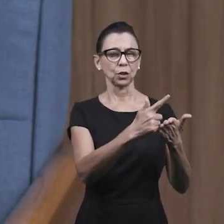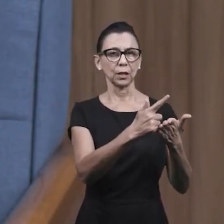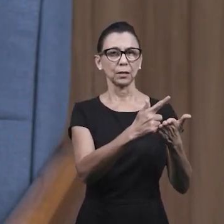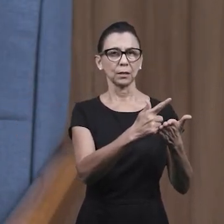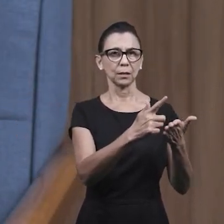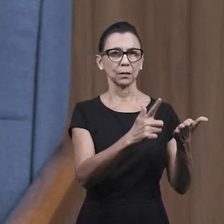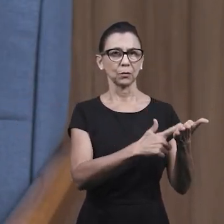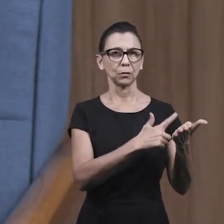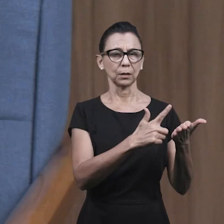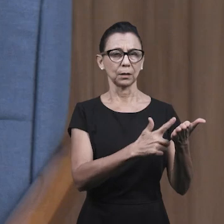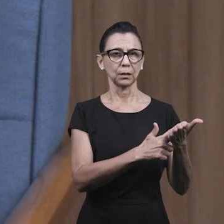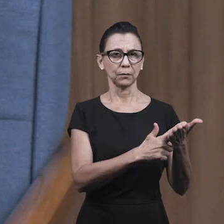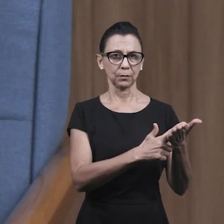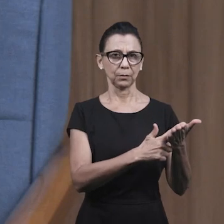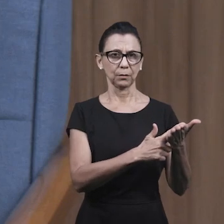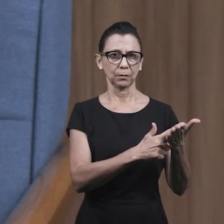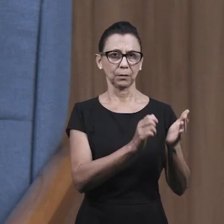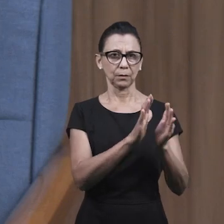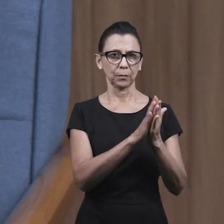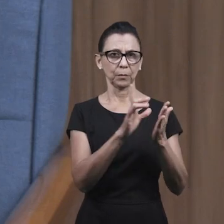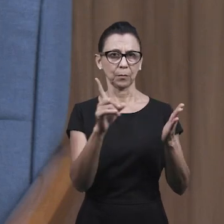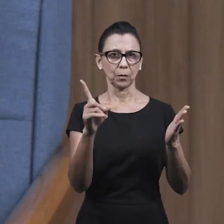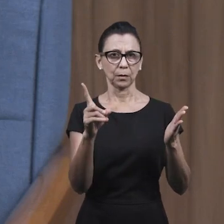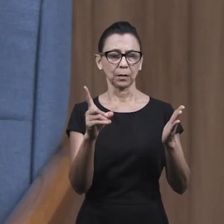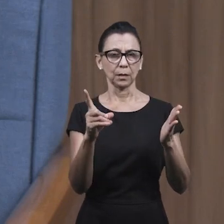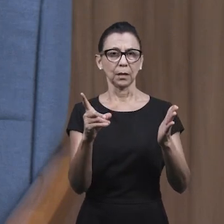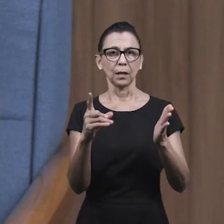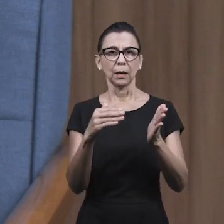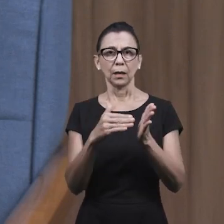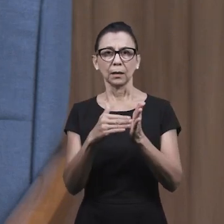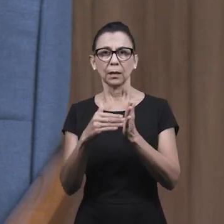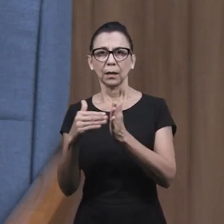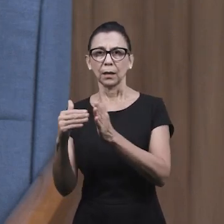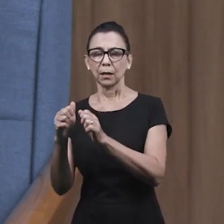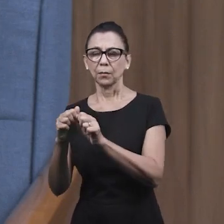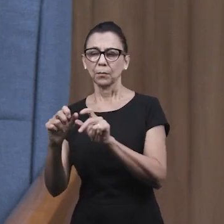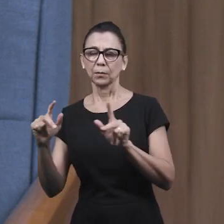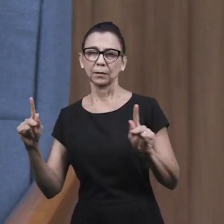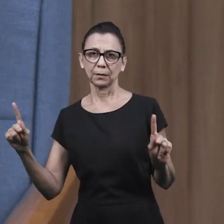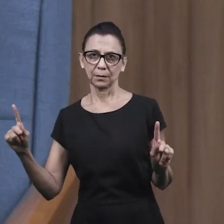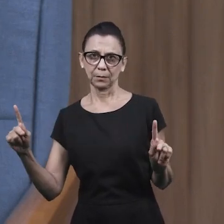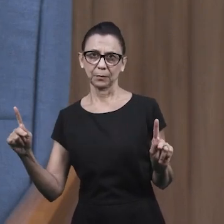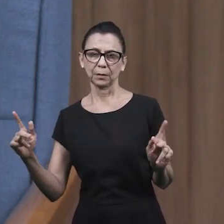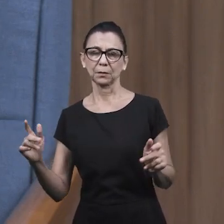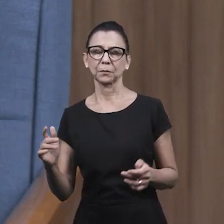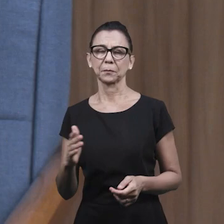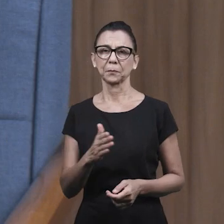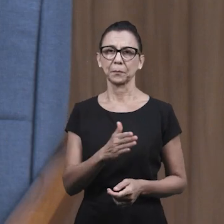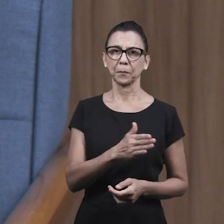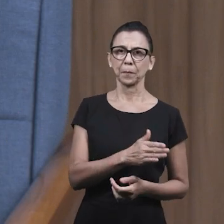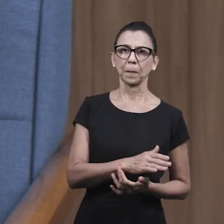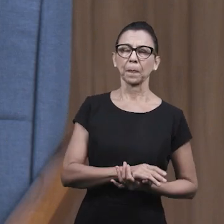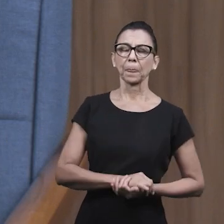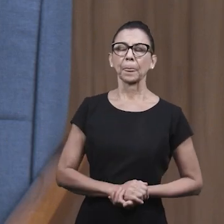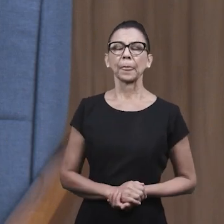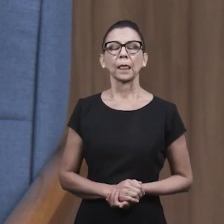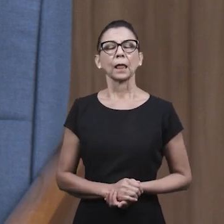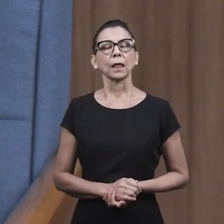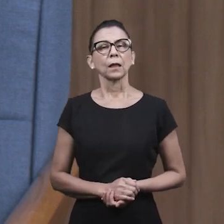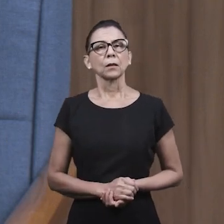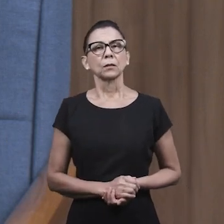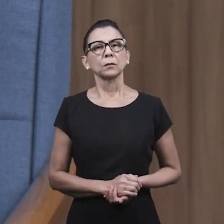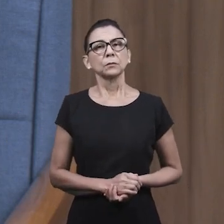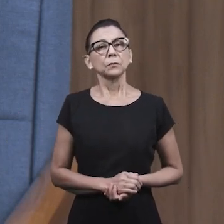qui traverse tout le projet. Nous allons voir cela. Vous allez vous rappeler d'un autre aspect que nous avons abordé